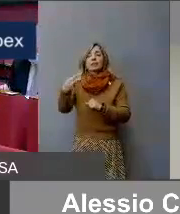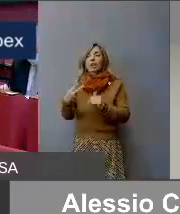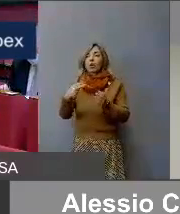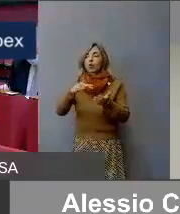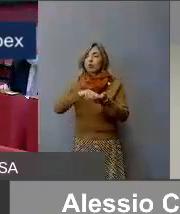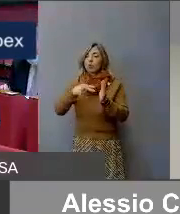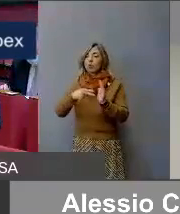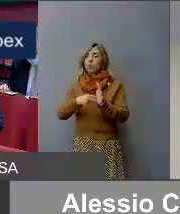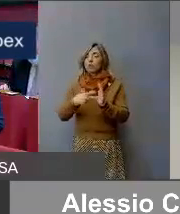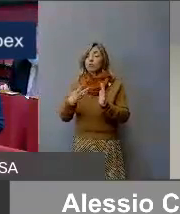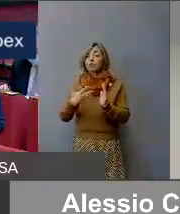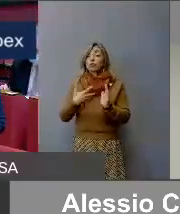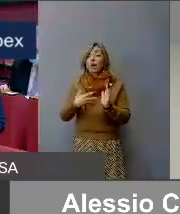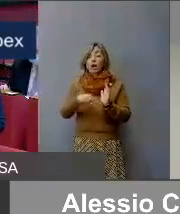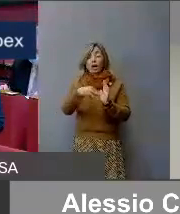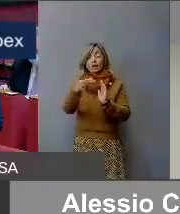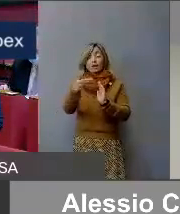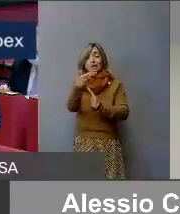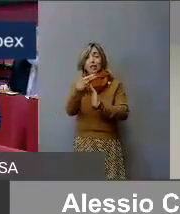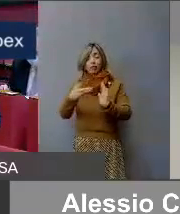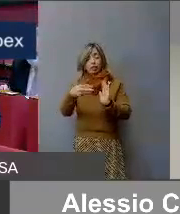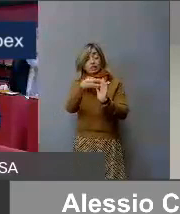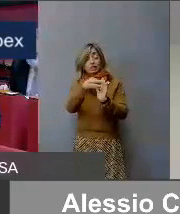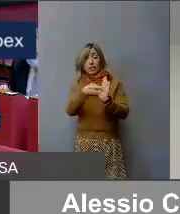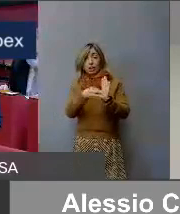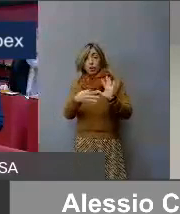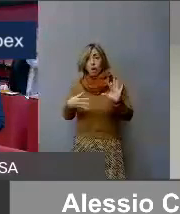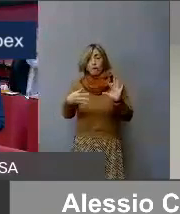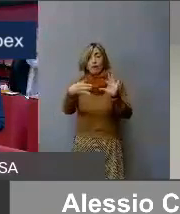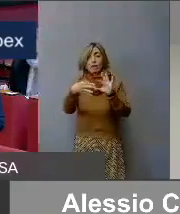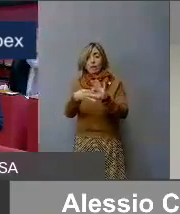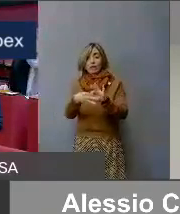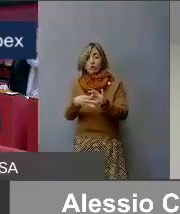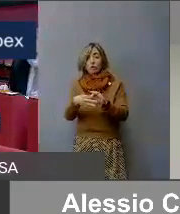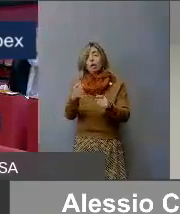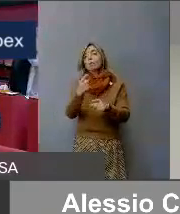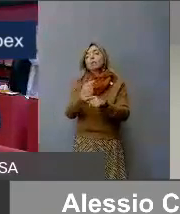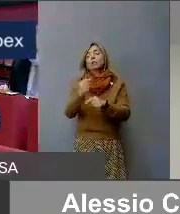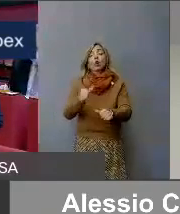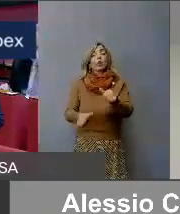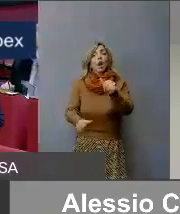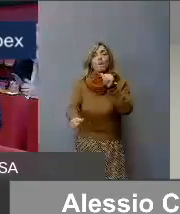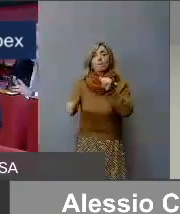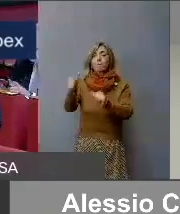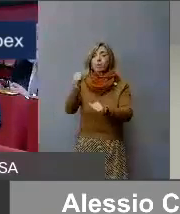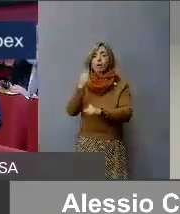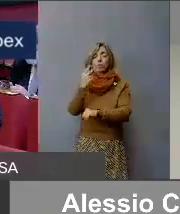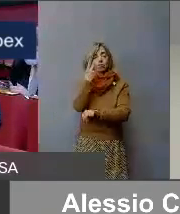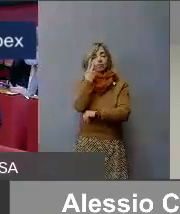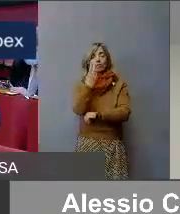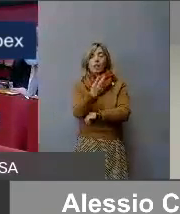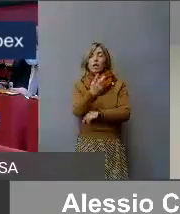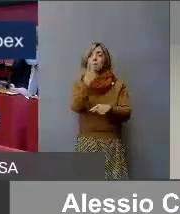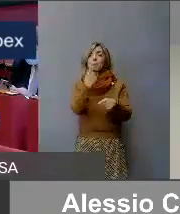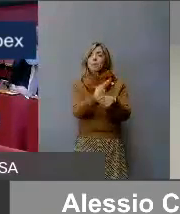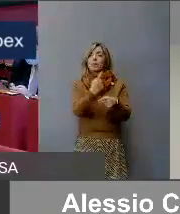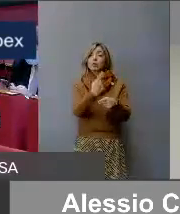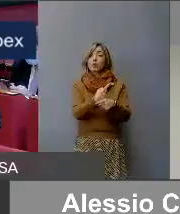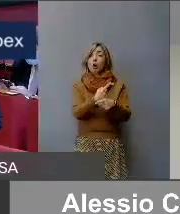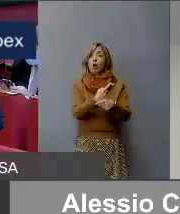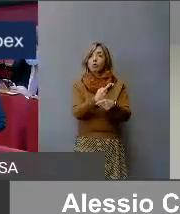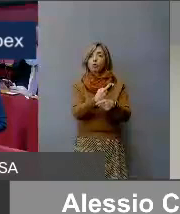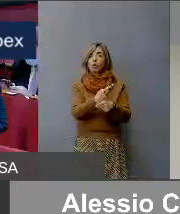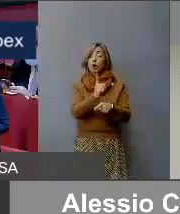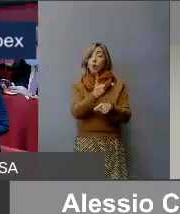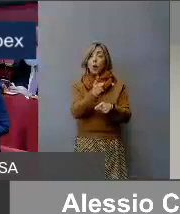si parte da una organizzazione di servizi che parte dall'analisi del bisogno questo processo che è stato evidenziato anche dalle organizzazioni sindacali